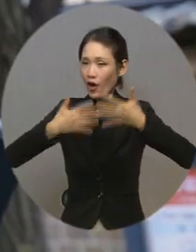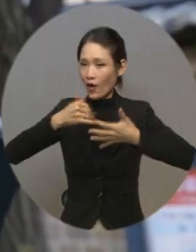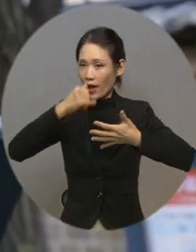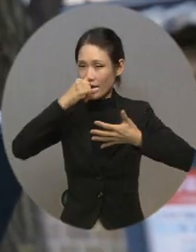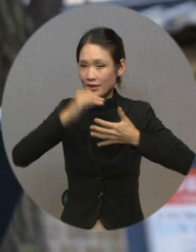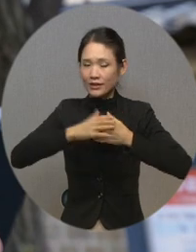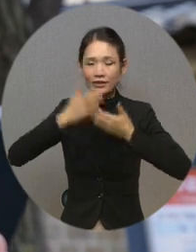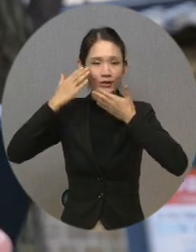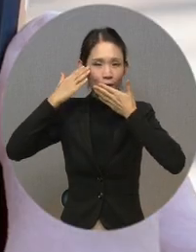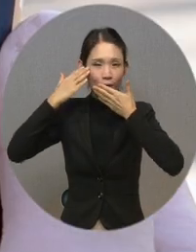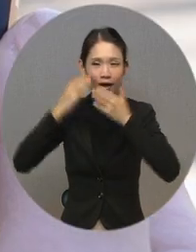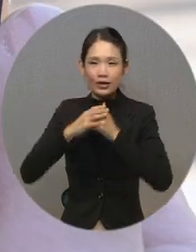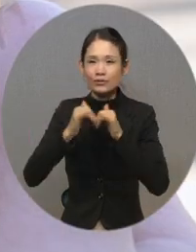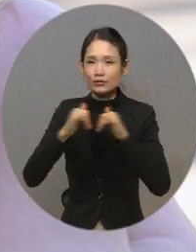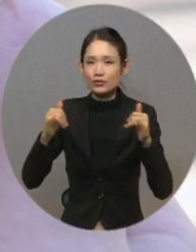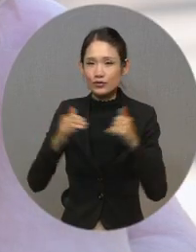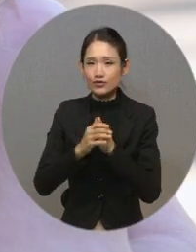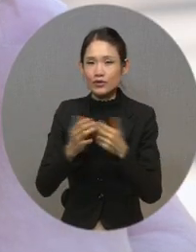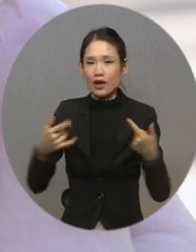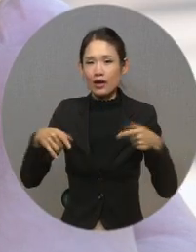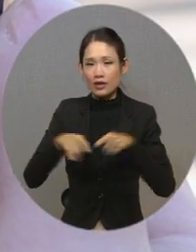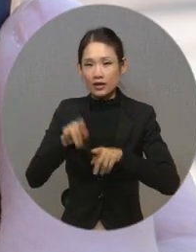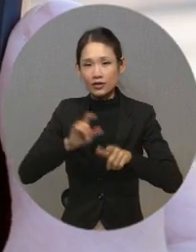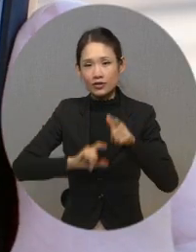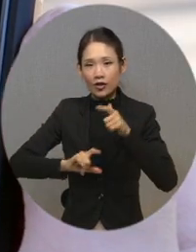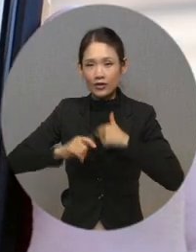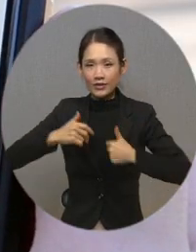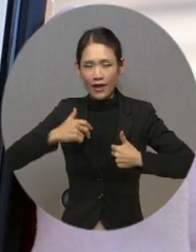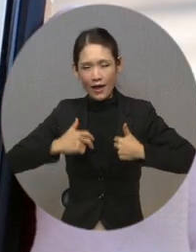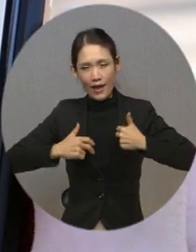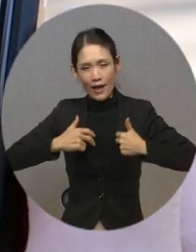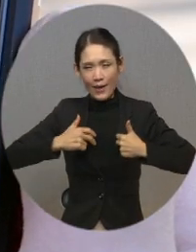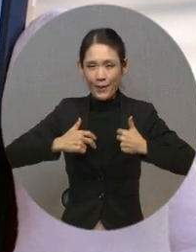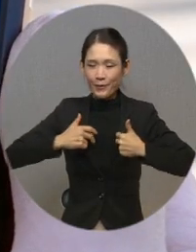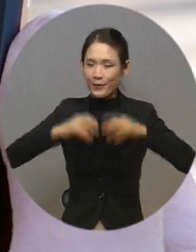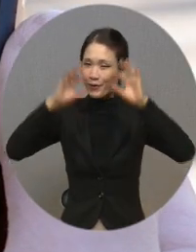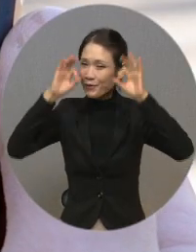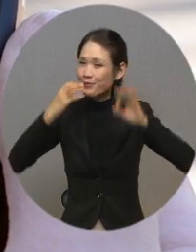청각장애인 분들도 덕수궁의 이야기를 보다 다채롭게 즐길 수 있습니다.